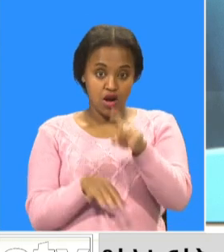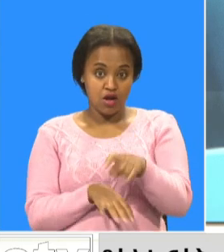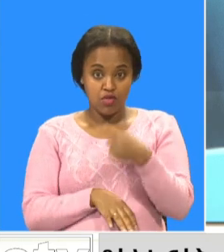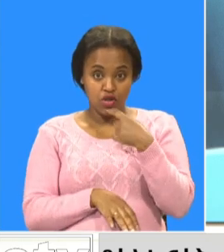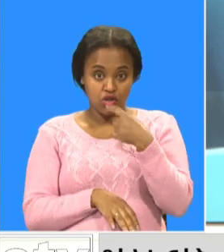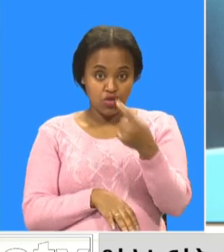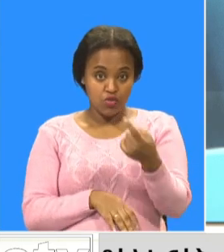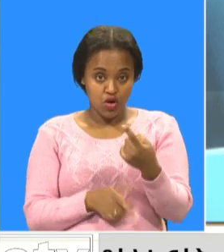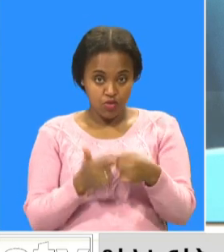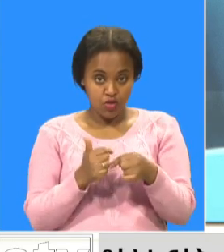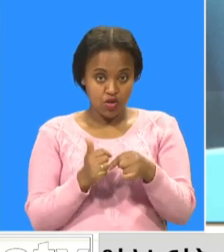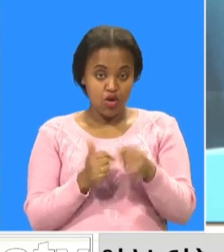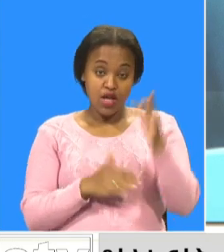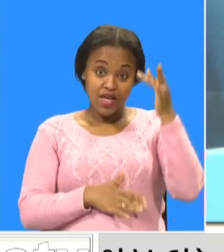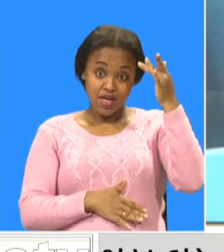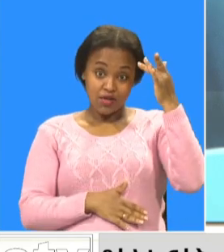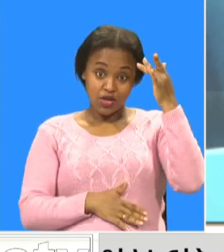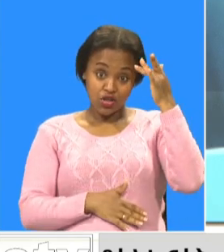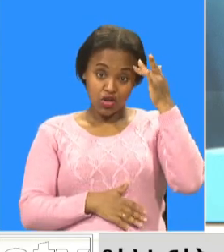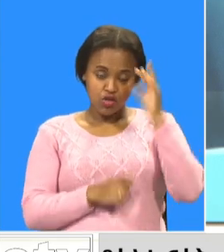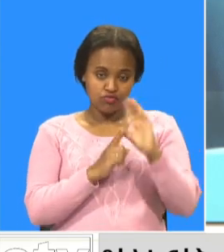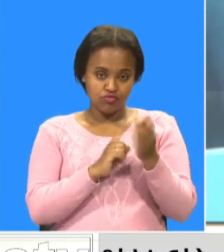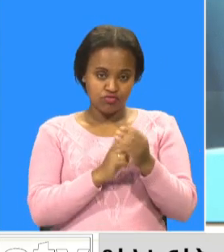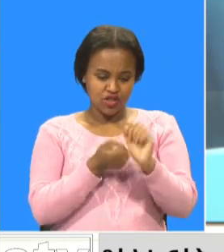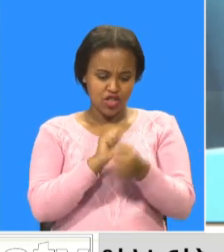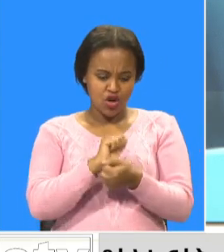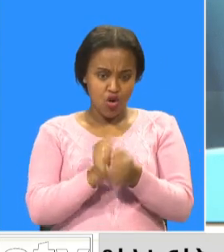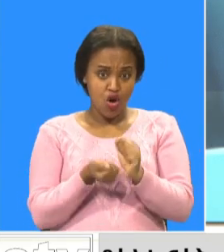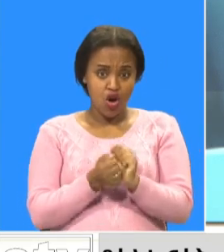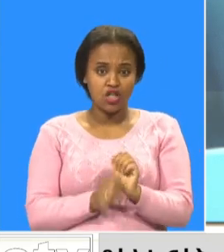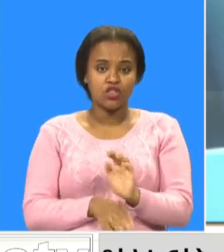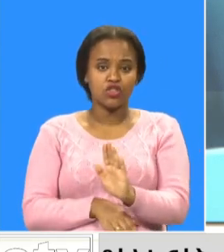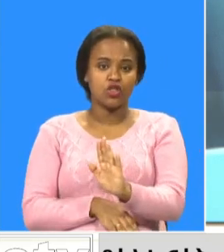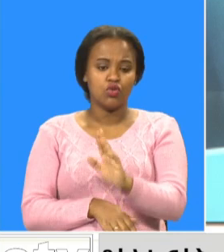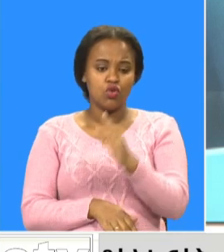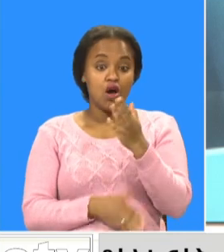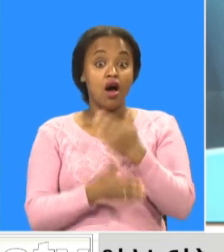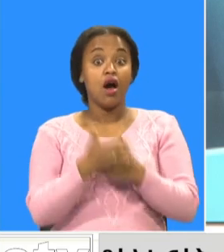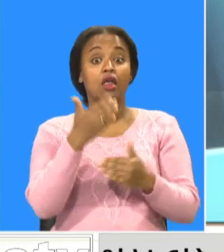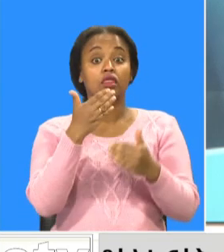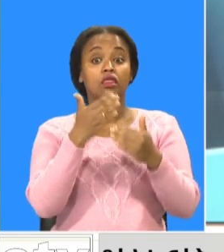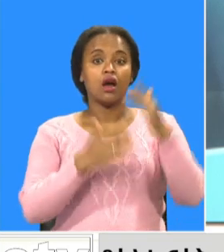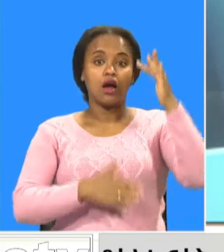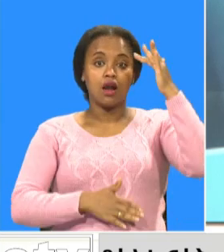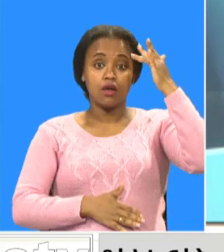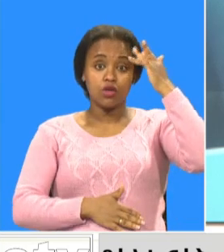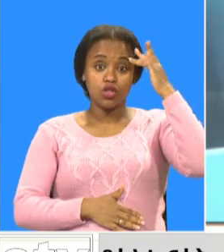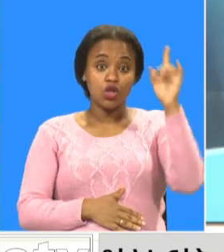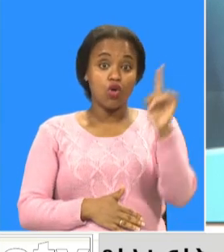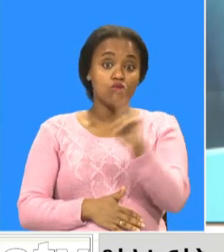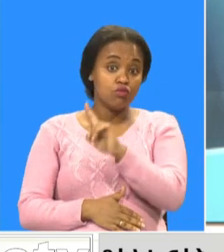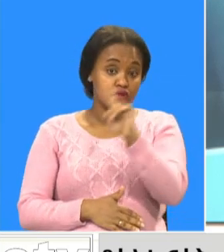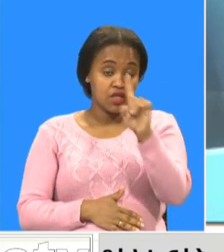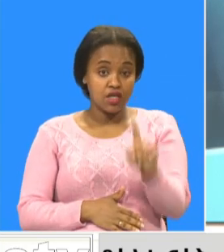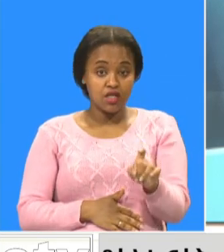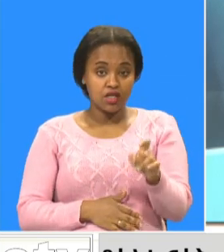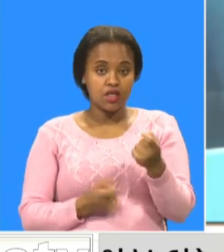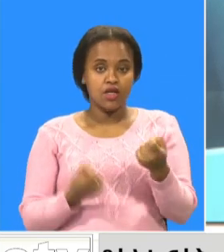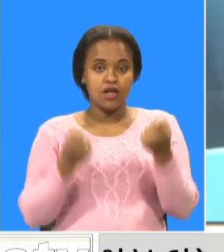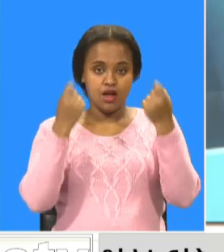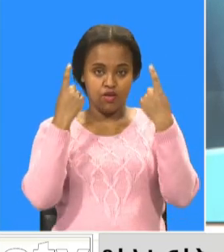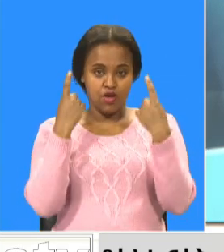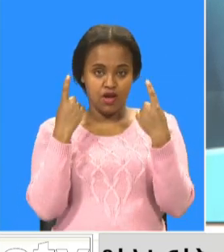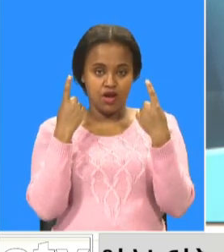እንግዲህ የበሽታው ዳይናሚክ በጣም ተለዋዋጭነቱም አጠቃላይ የበሽታውን ምንነትም